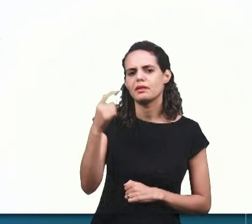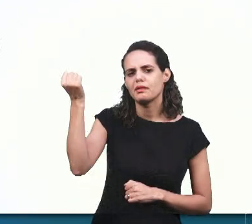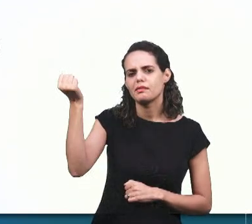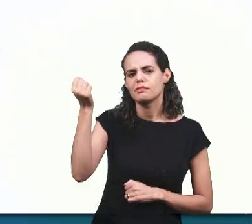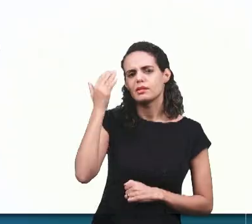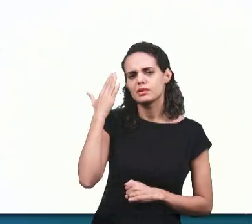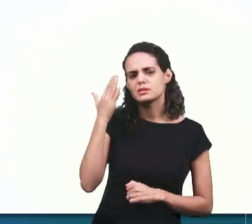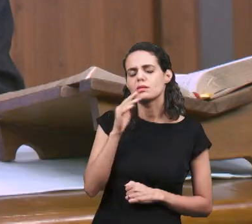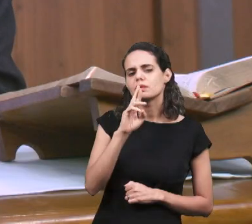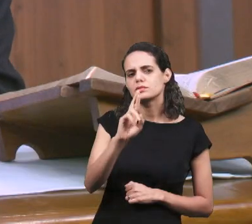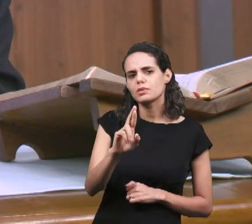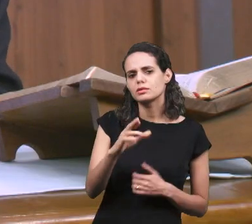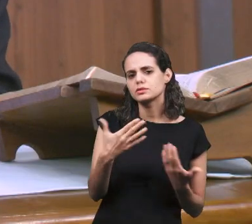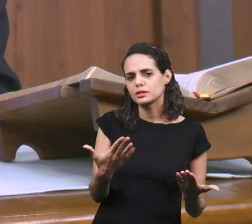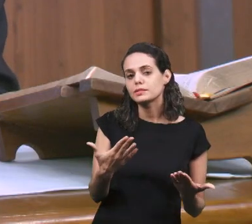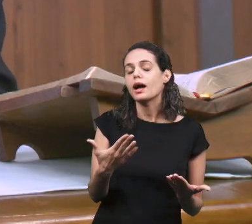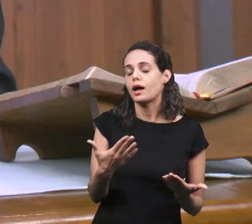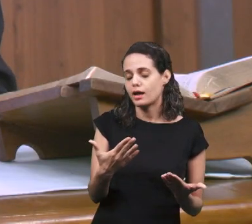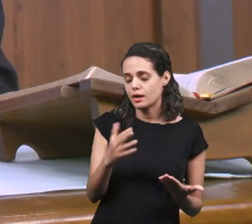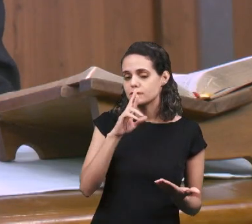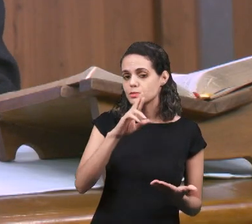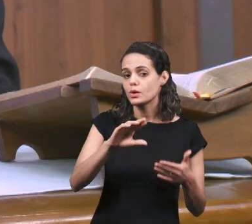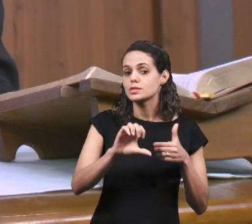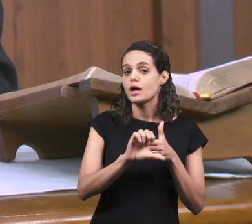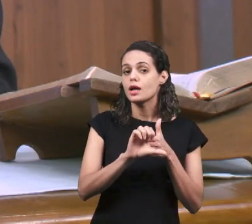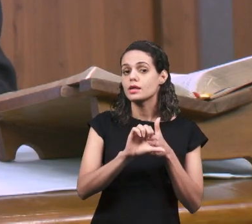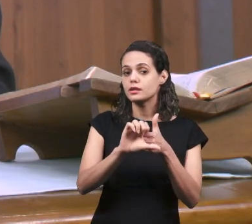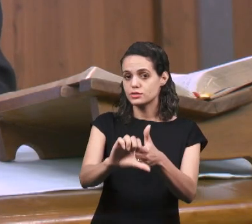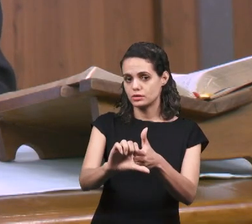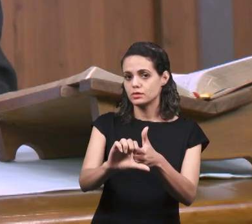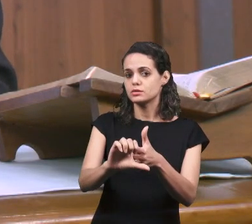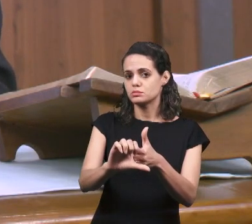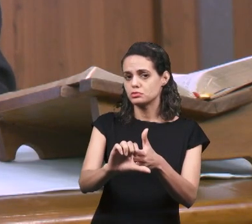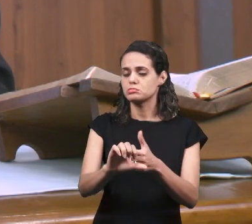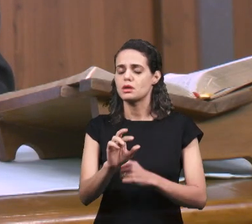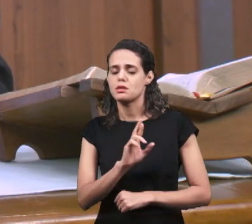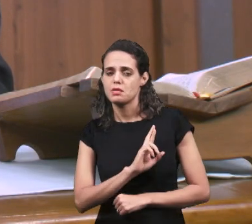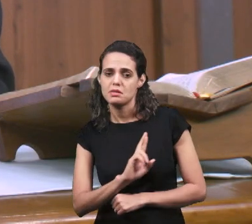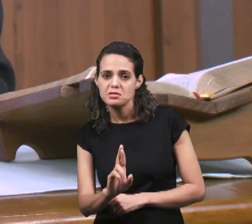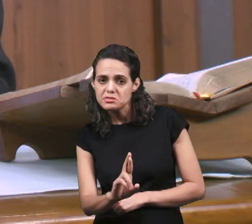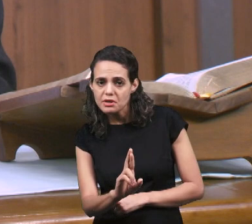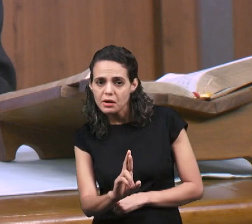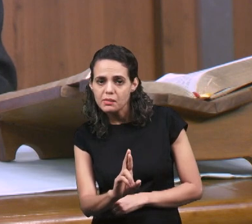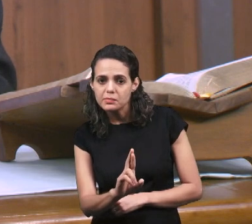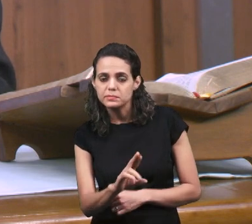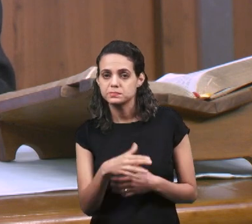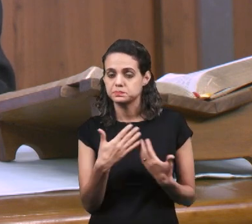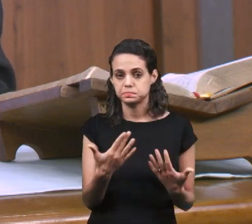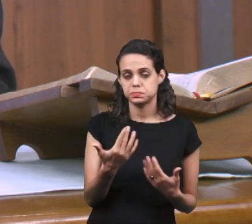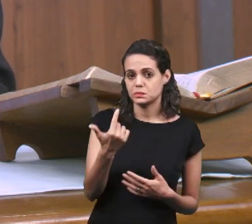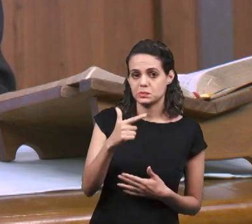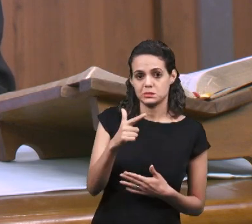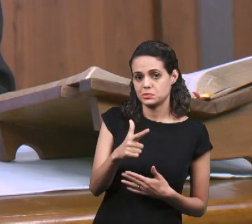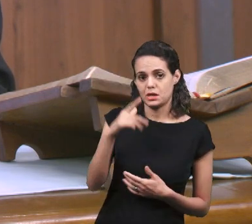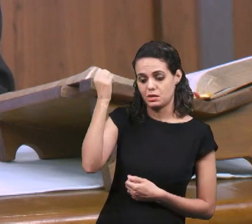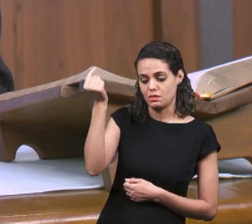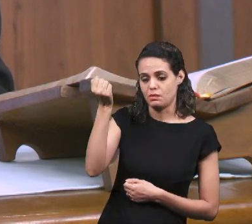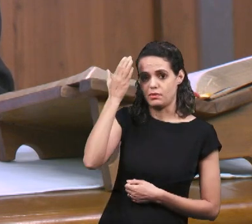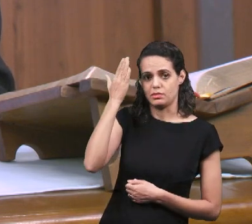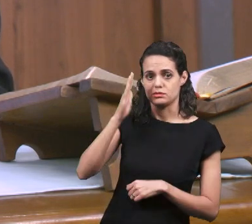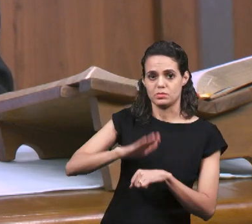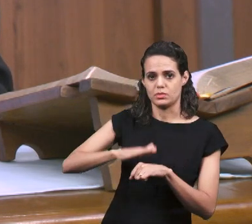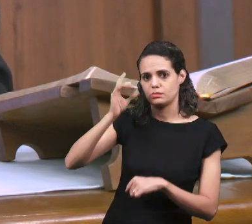cette question en mettant christianisme, religion, c'est-à-dire quelque chose qui n'a pas la révélation du